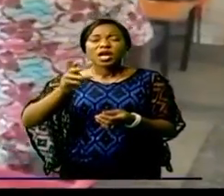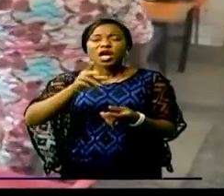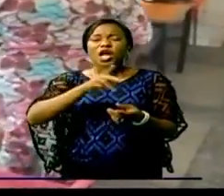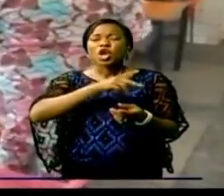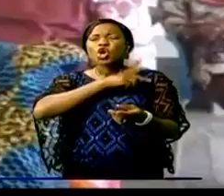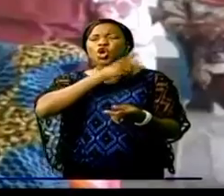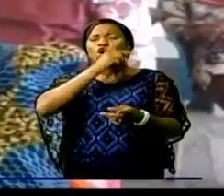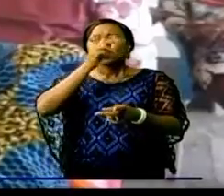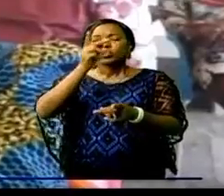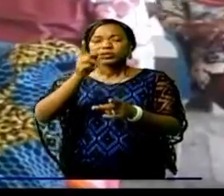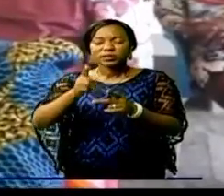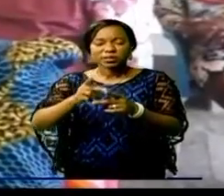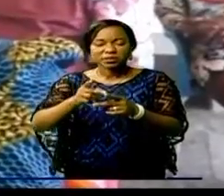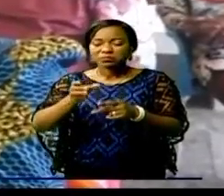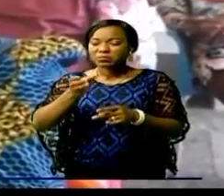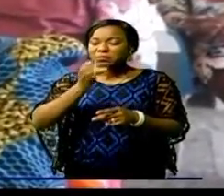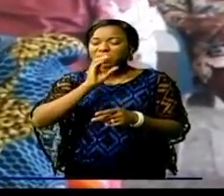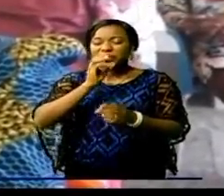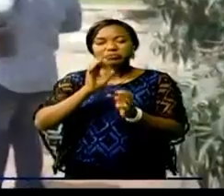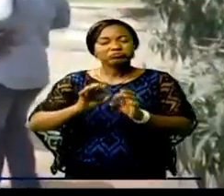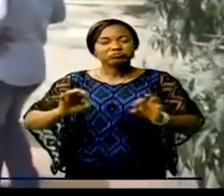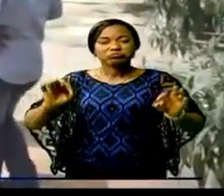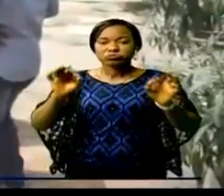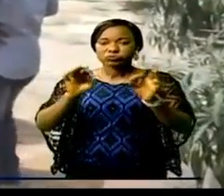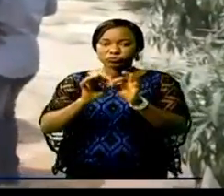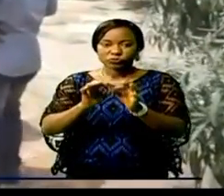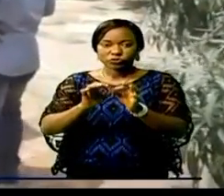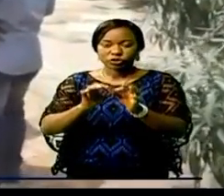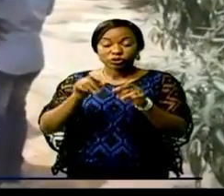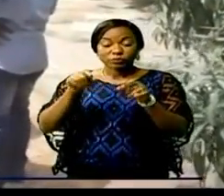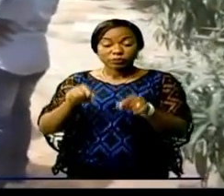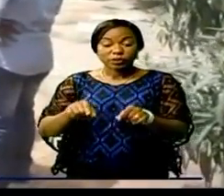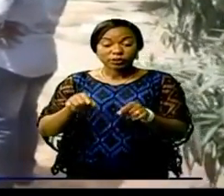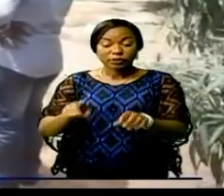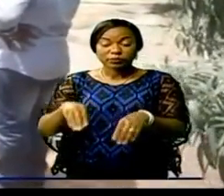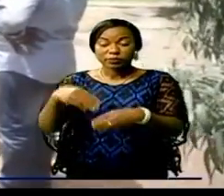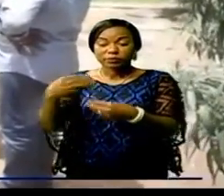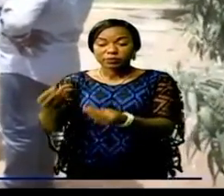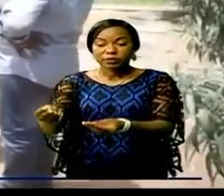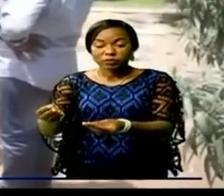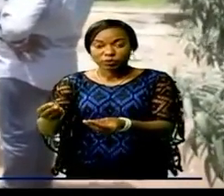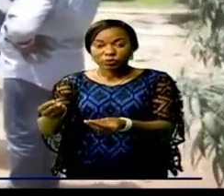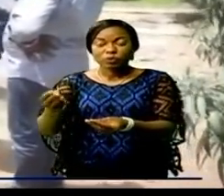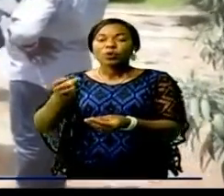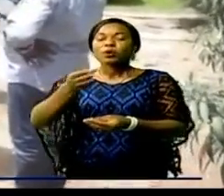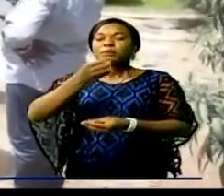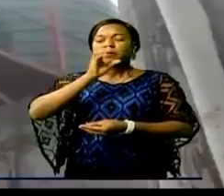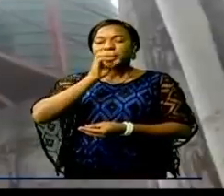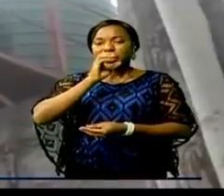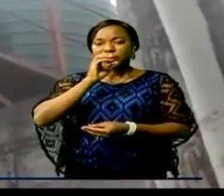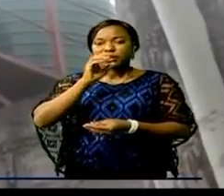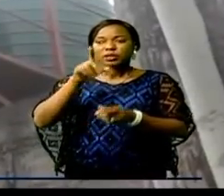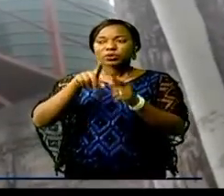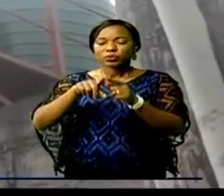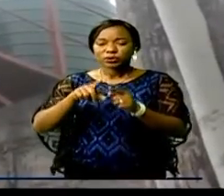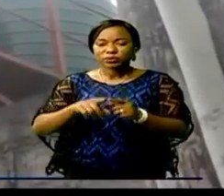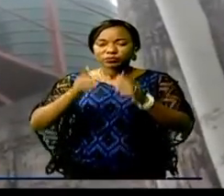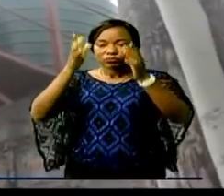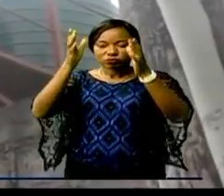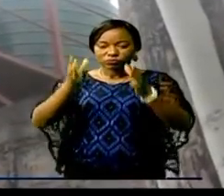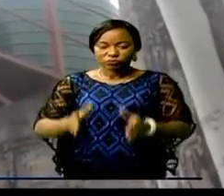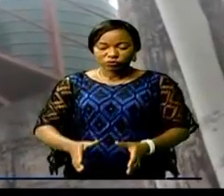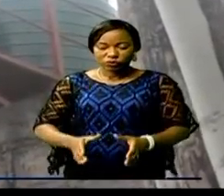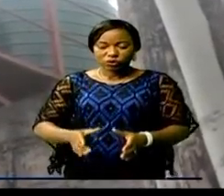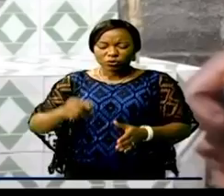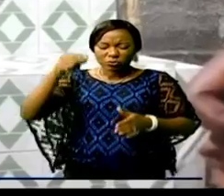difficultés dans l'approvisionnement en eau potable, vient de bénéficier d'un réseau de distribution d'eau qui comprend un forage de 145